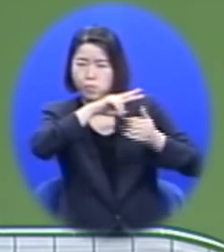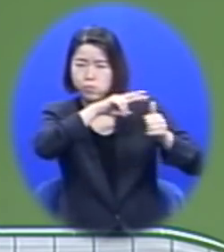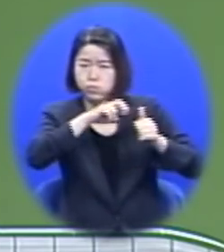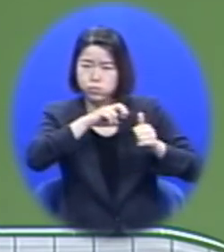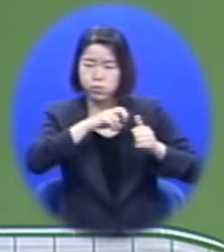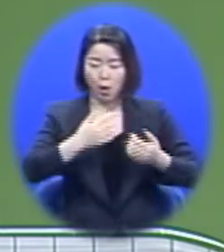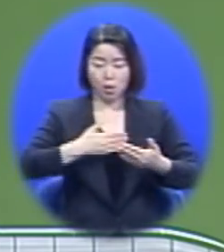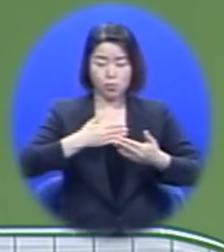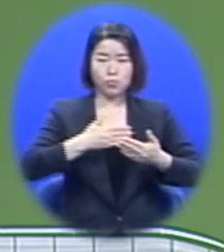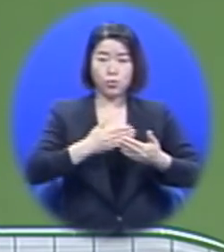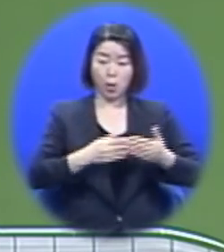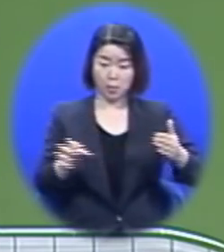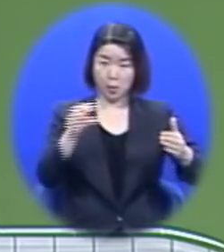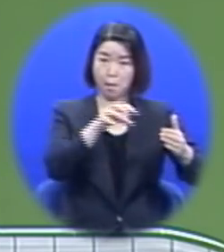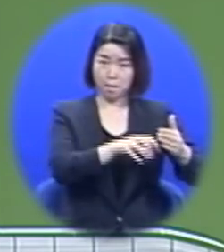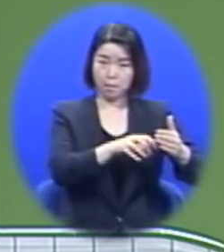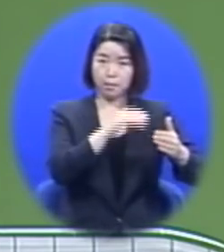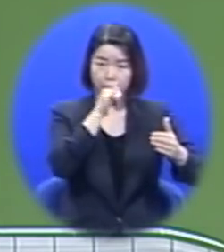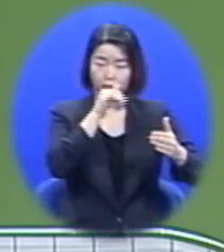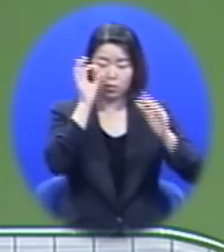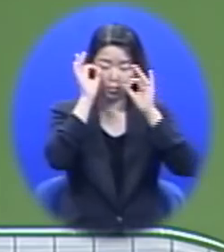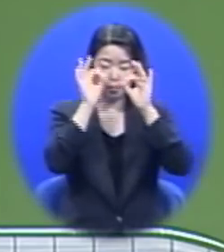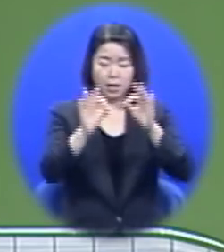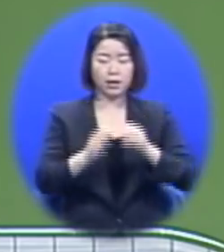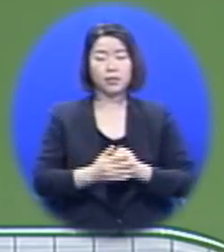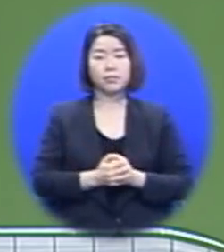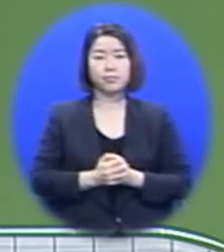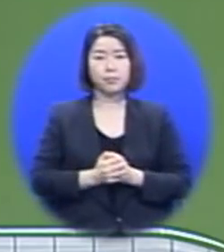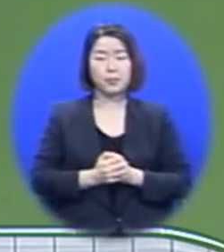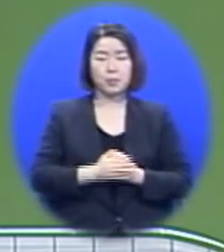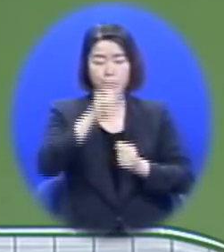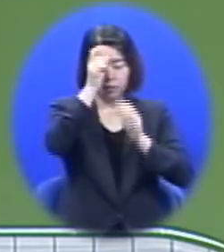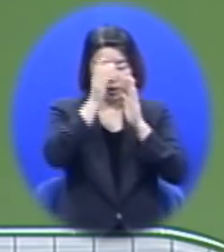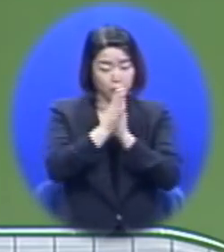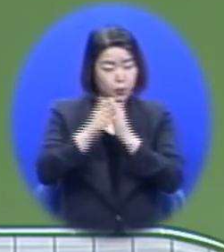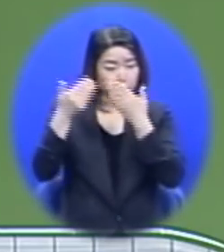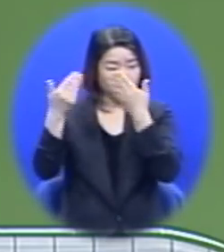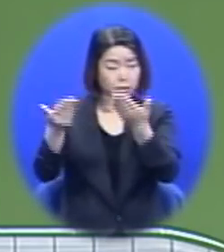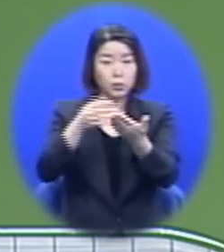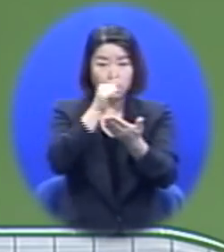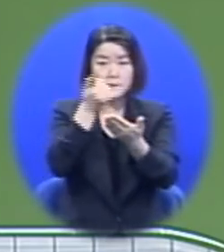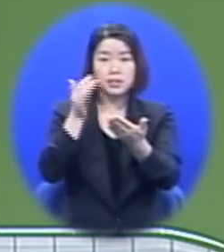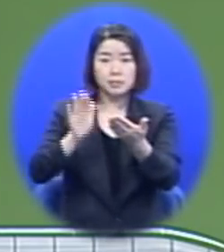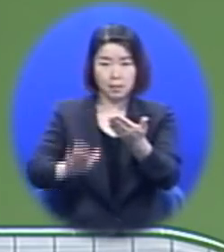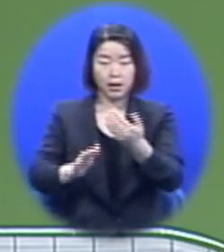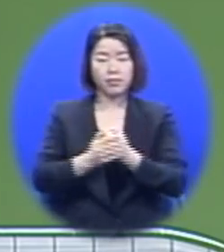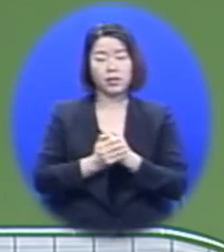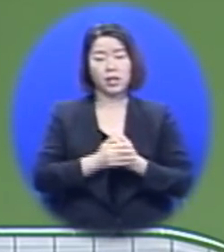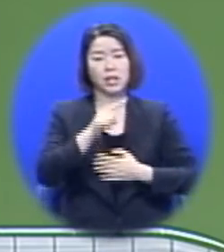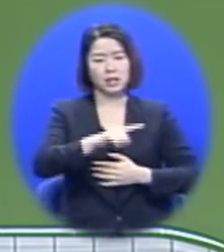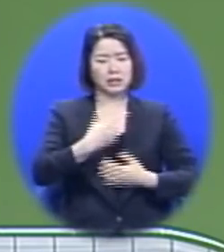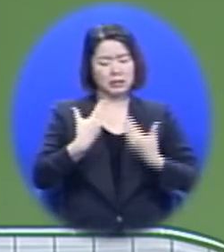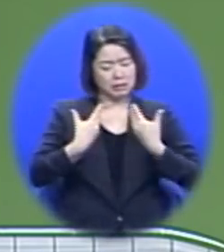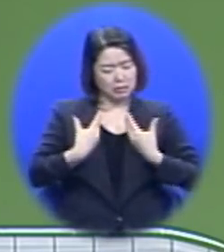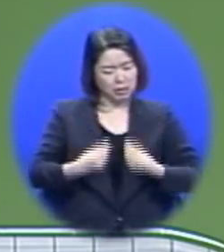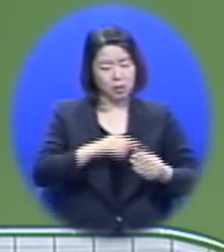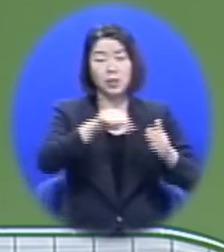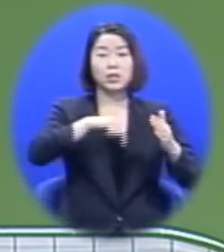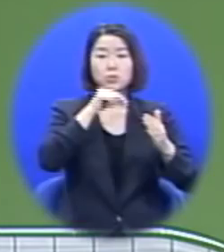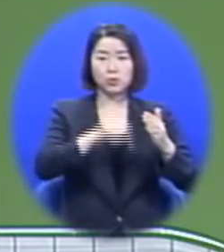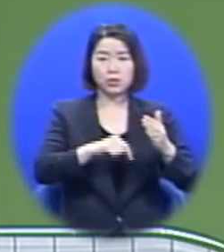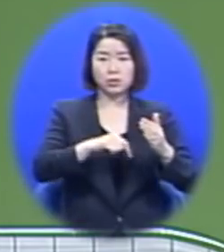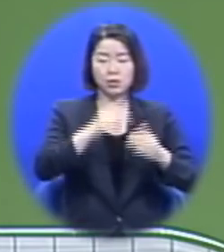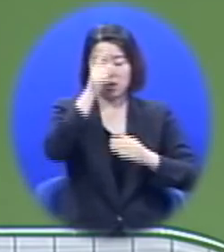두려움이 있음을 우리가 봅니다. 기도는 하지만 그 절망적인 상황에서 하나님께